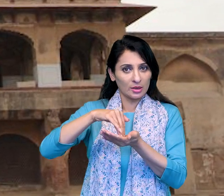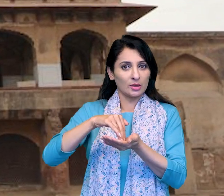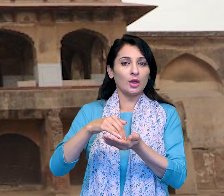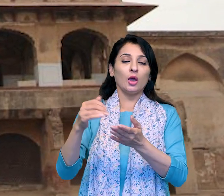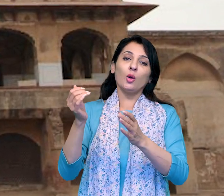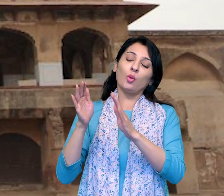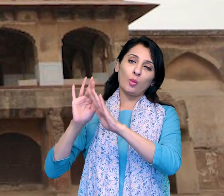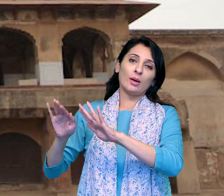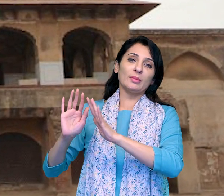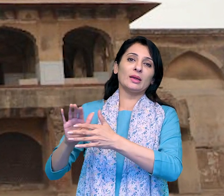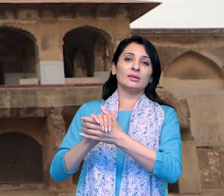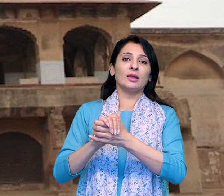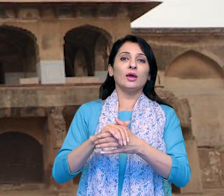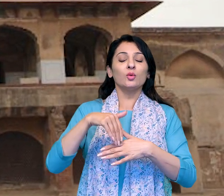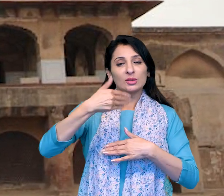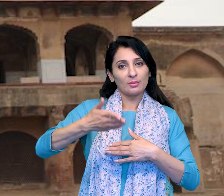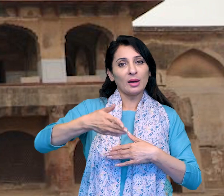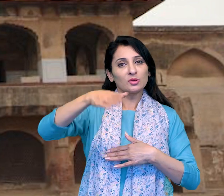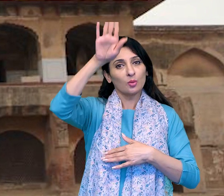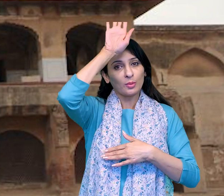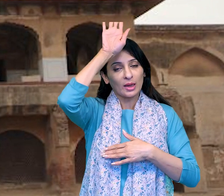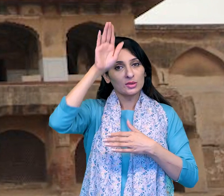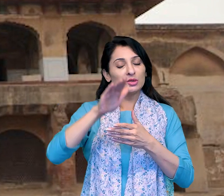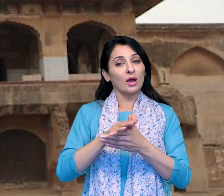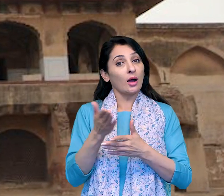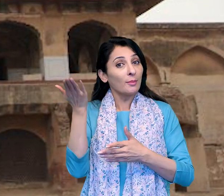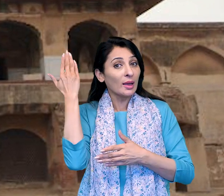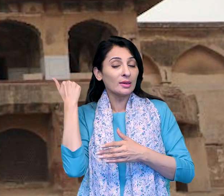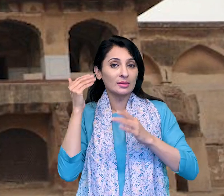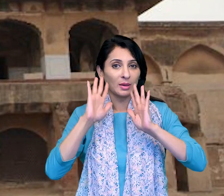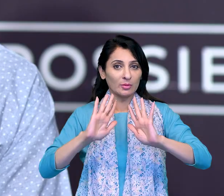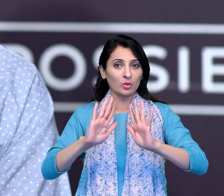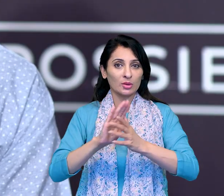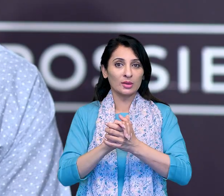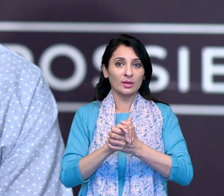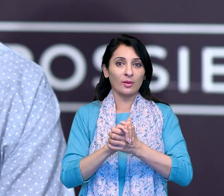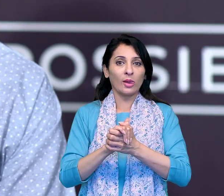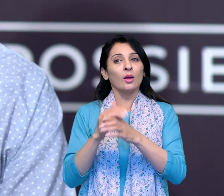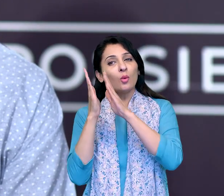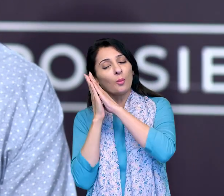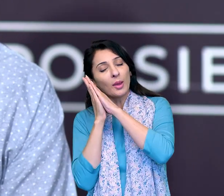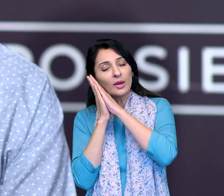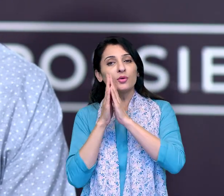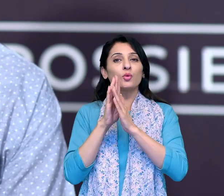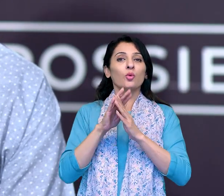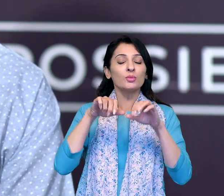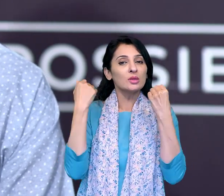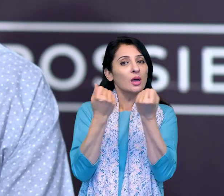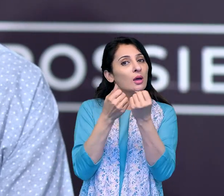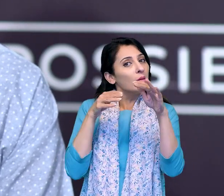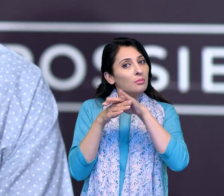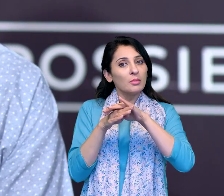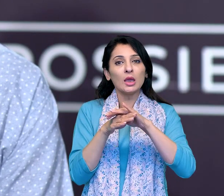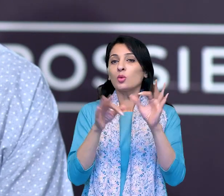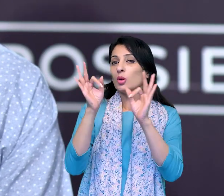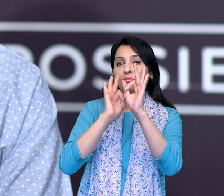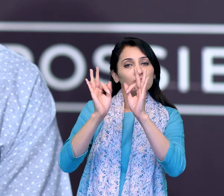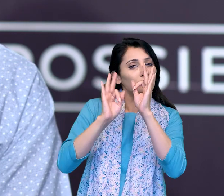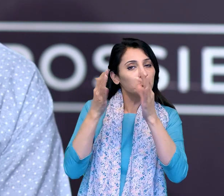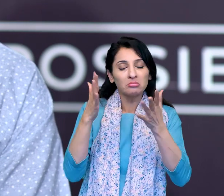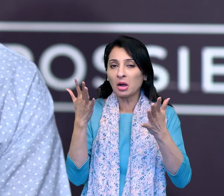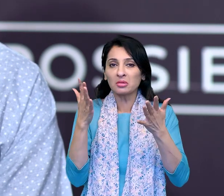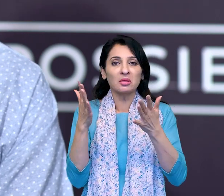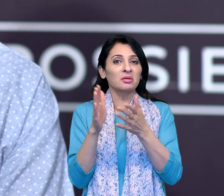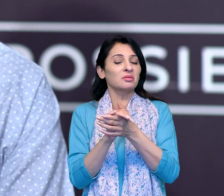पासवान क्योंकि जो बादशाह द जो शहंशाह द जो इंप्रेस द वो बेडरूम में किसी से मुलाकात नहीं करते द